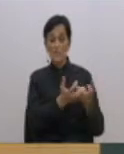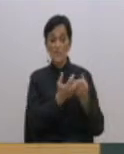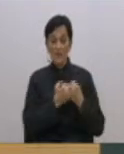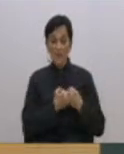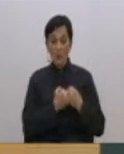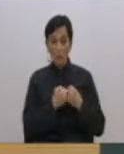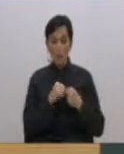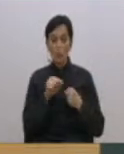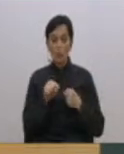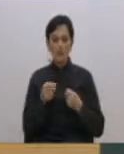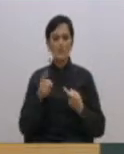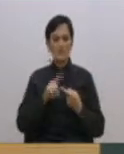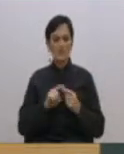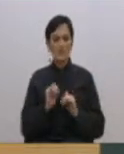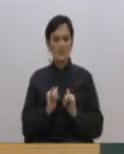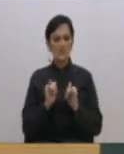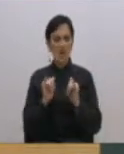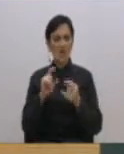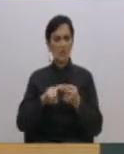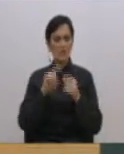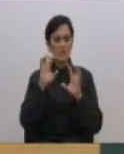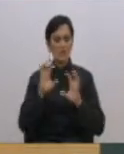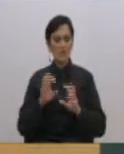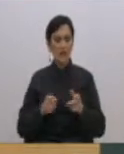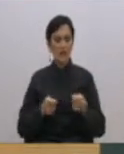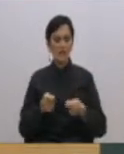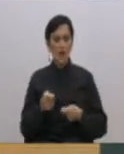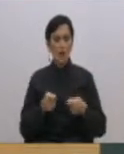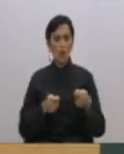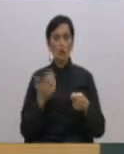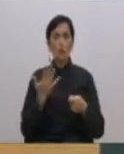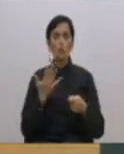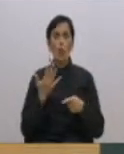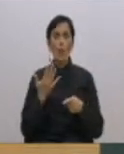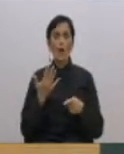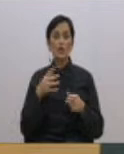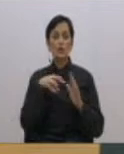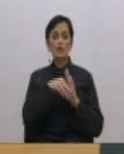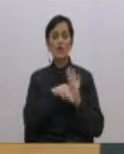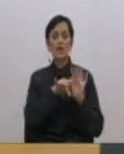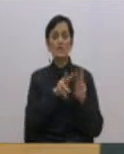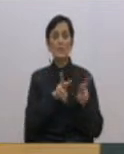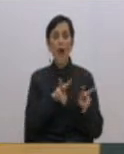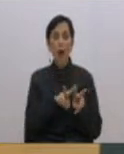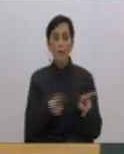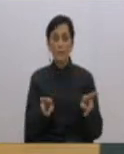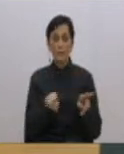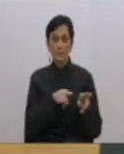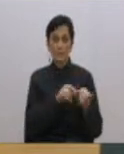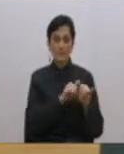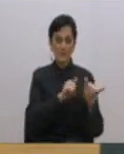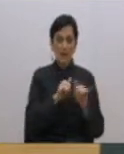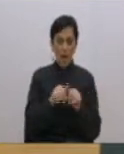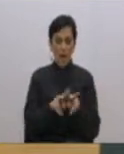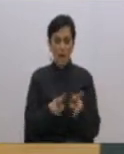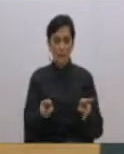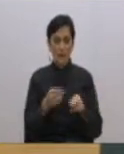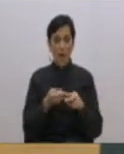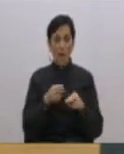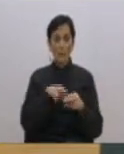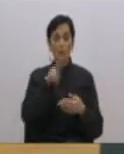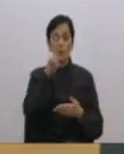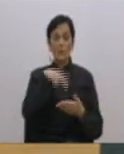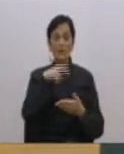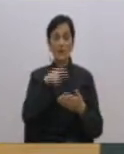manam de mazze v cel deboda, cu elan iz sa canon deblo regocia, romed v cel deba și nagan sa câte sa ministruse. Amitom am licenzie bisa